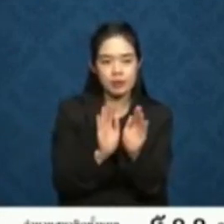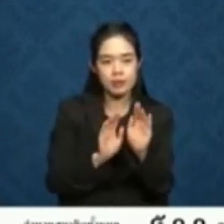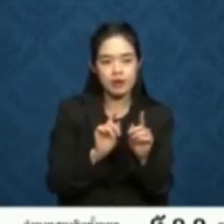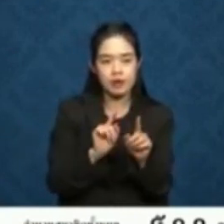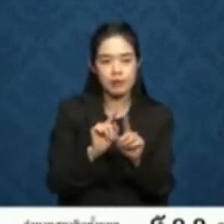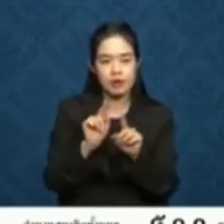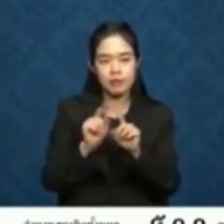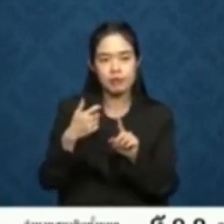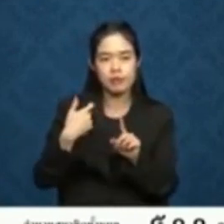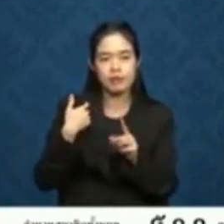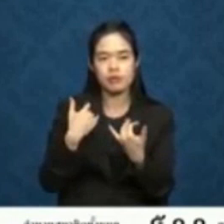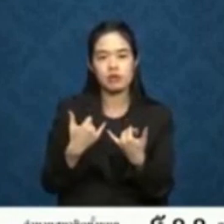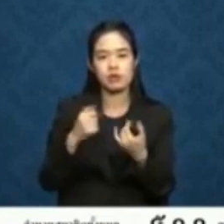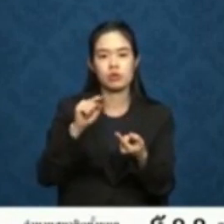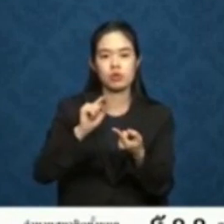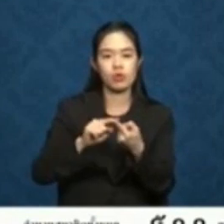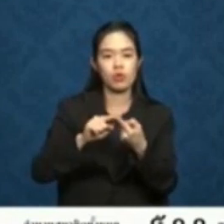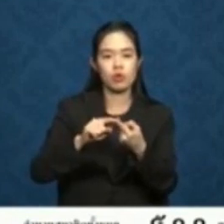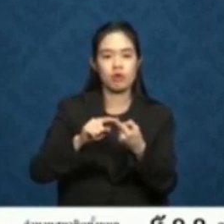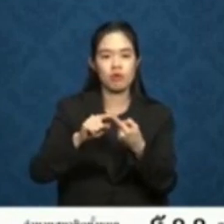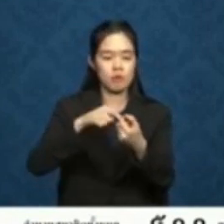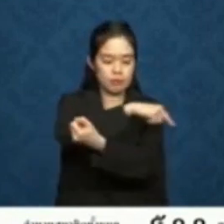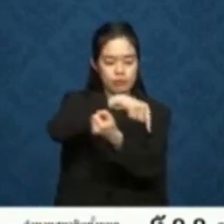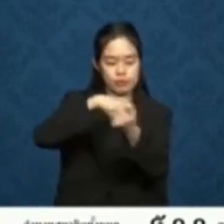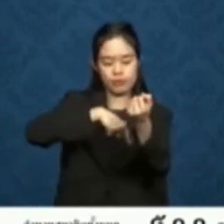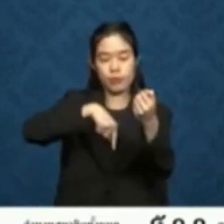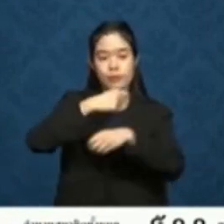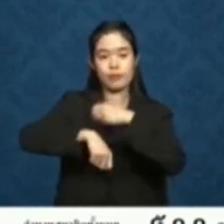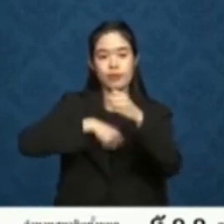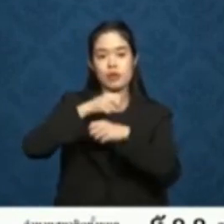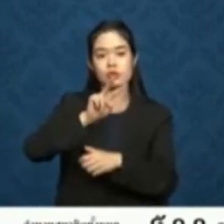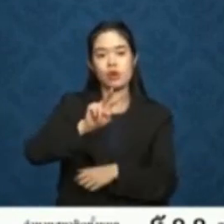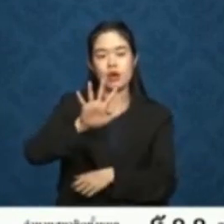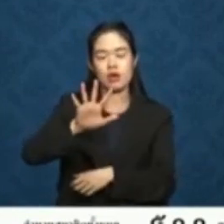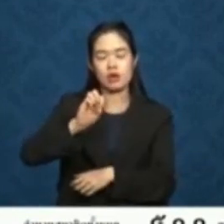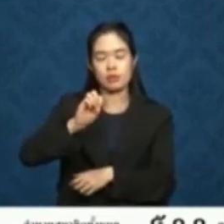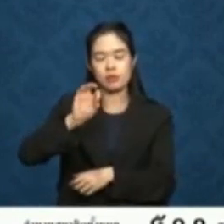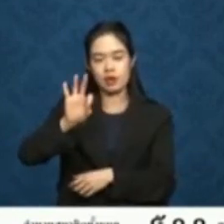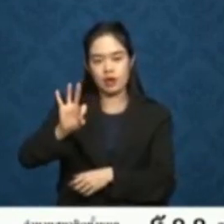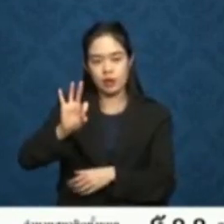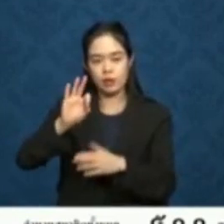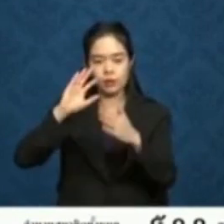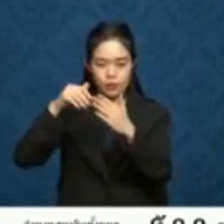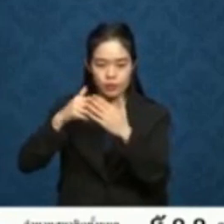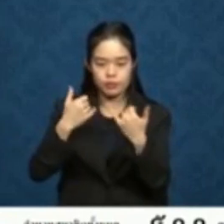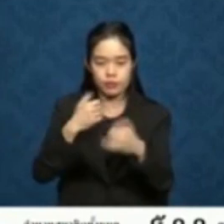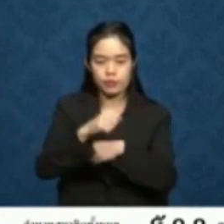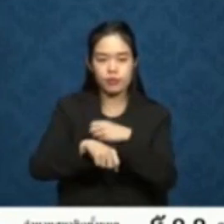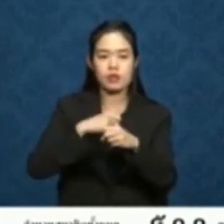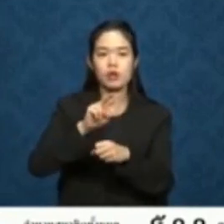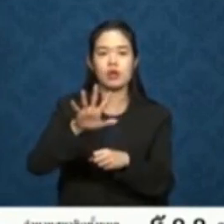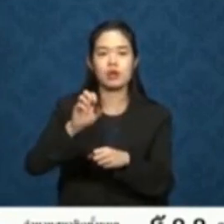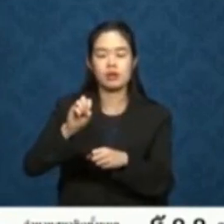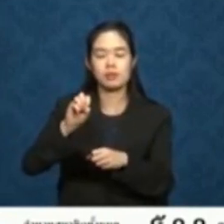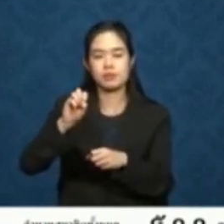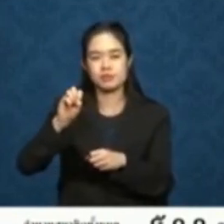ติดตามสถานการณ์น้ำมันรั่วไหลในฝั่งอ่าวไทยและอันดามันในช่วงปี59ถึงปี65ครับก็พบว่าใน23จังหวัดมีน้ำมัน